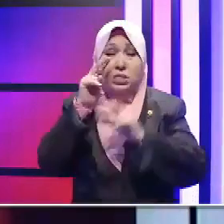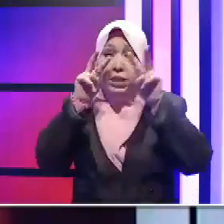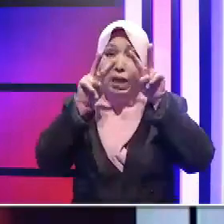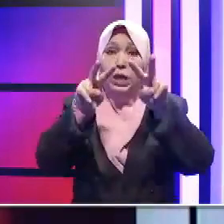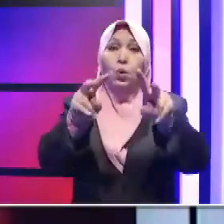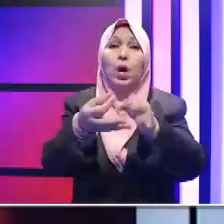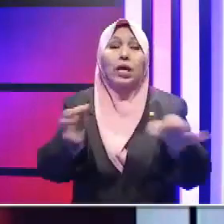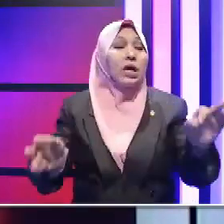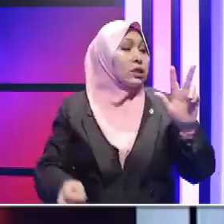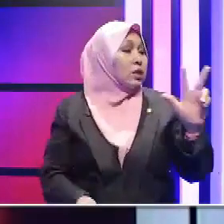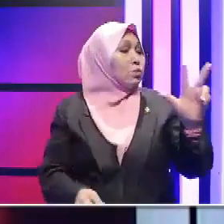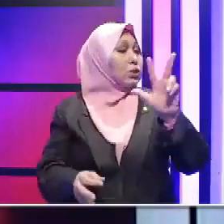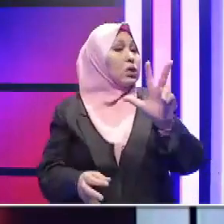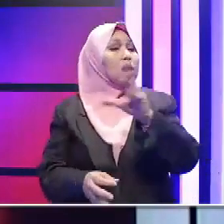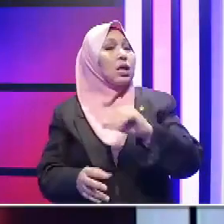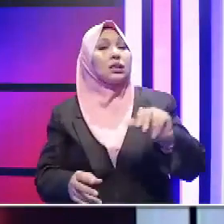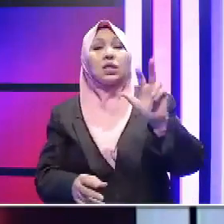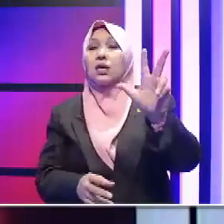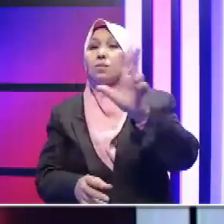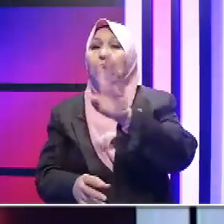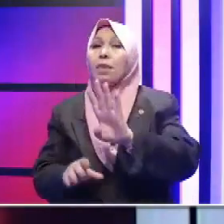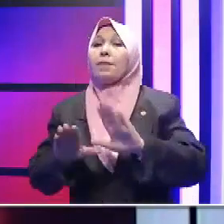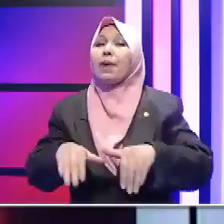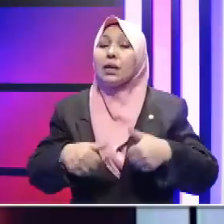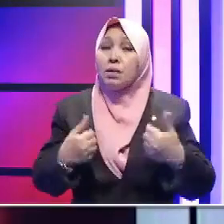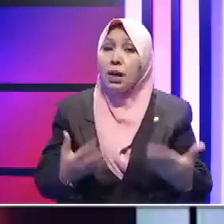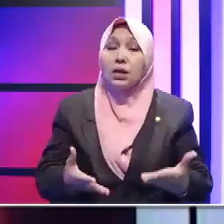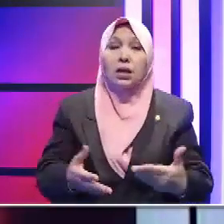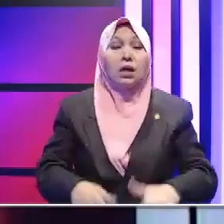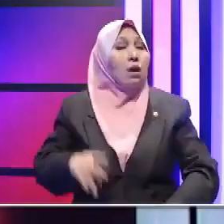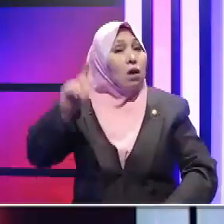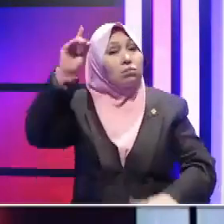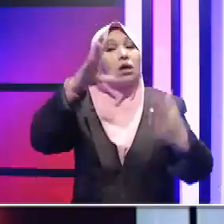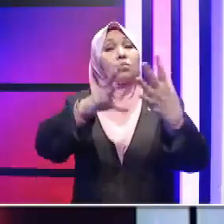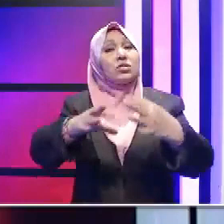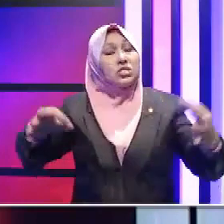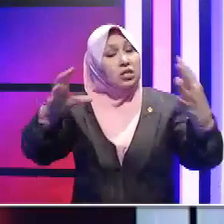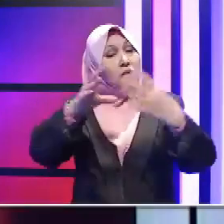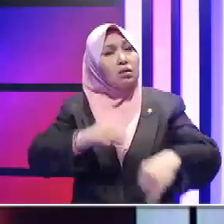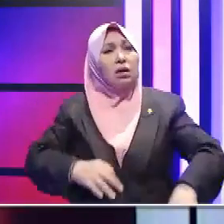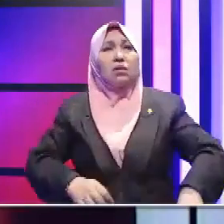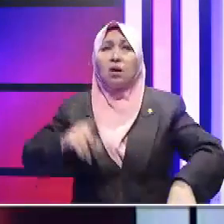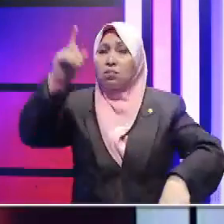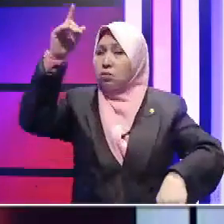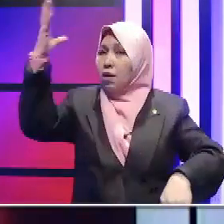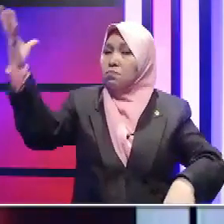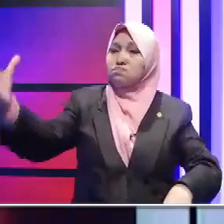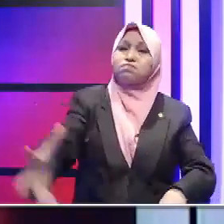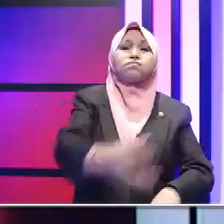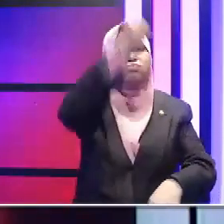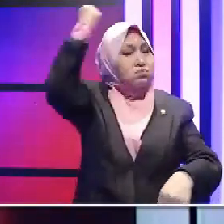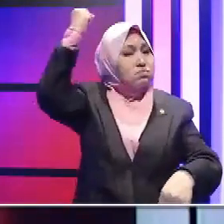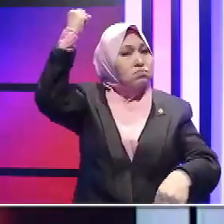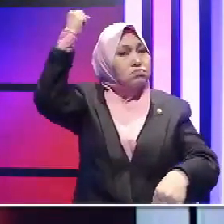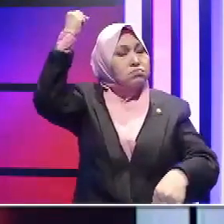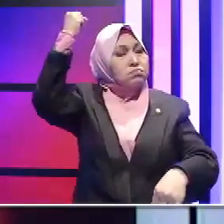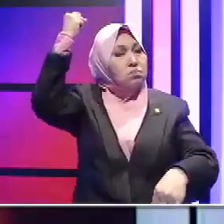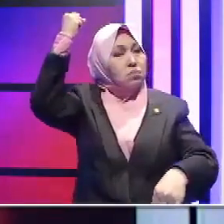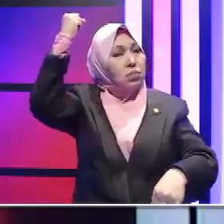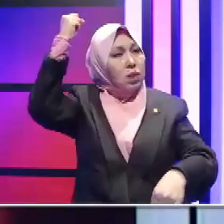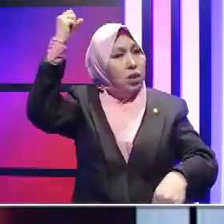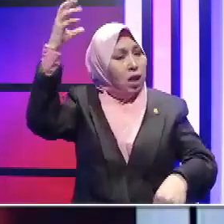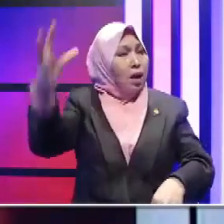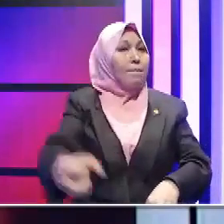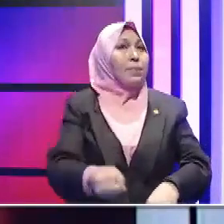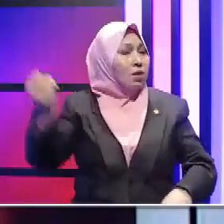33 dan 34 ini pohon-pohon bagaimana Allah ta'ala menceritakan sebelum tualah tanah gentak Golongan ini Huh lu ambil